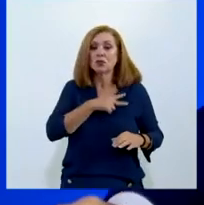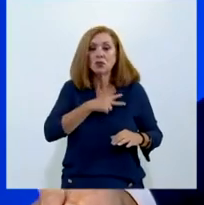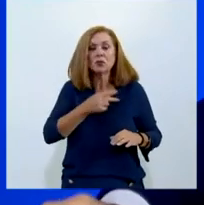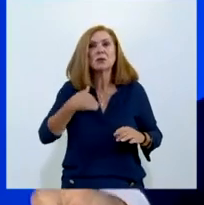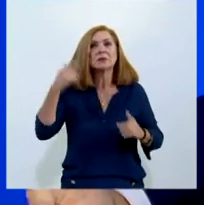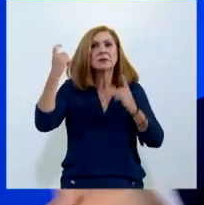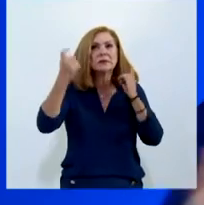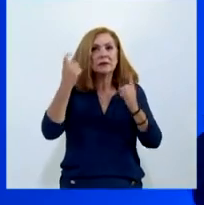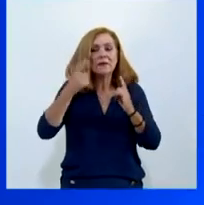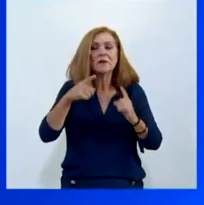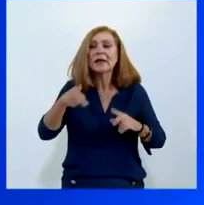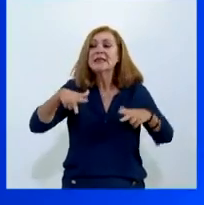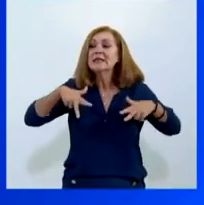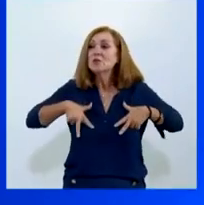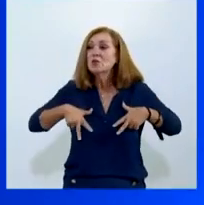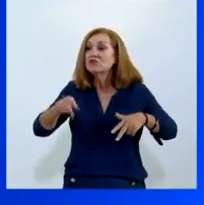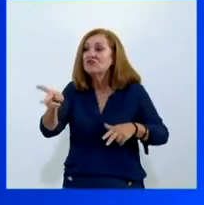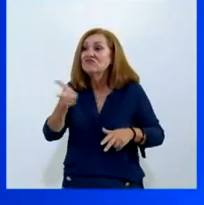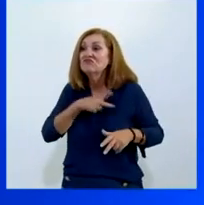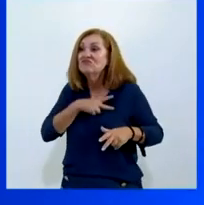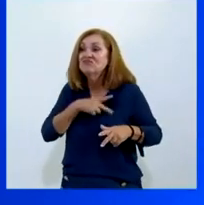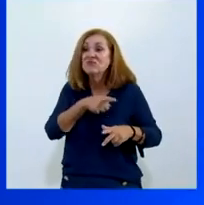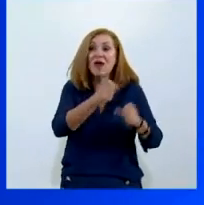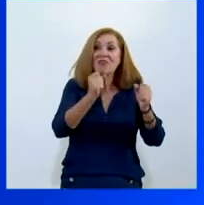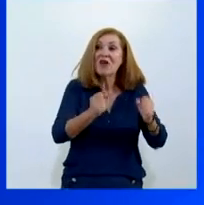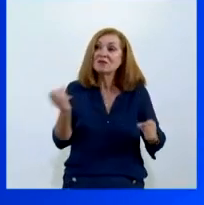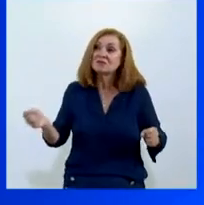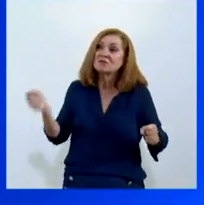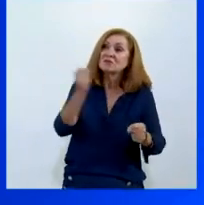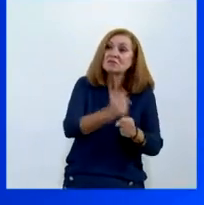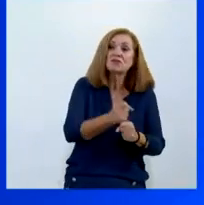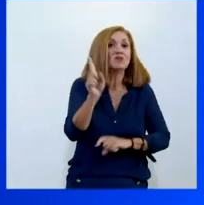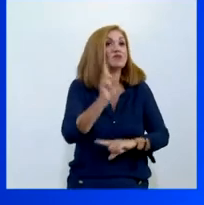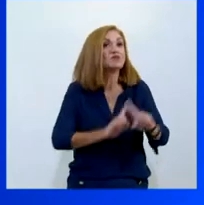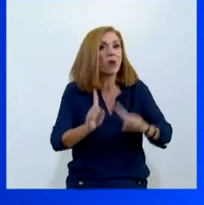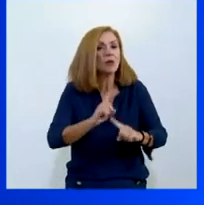υπουργός μπορεί να υπηρετήσει συγκεκριμένο χαρτοφυλάκιο. Από εκεί πέρα, ξέρετε,